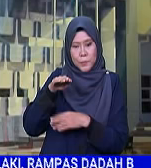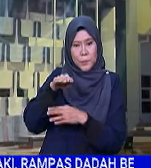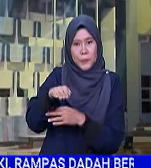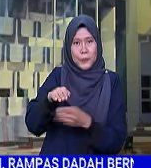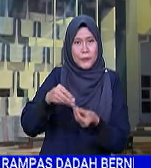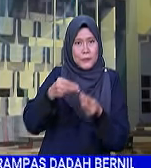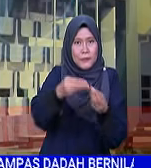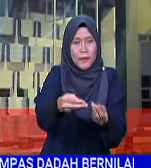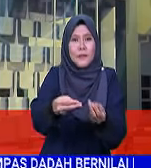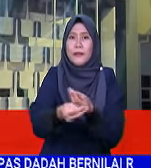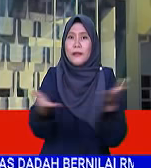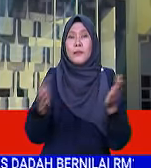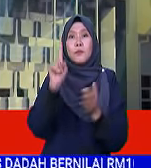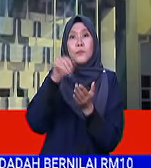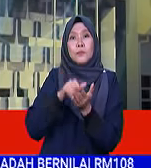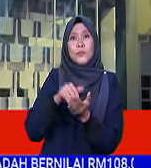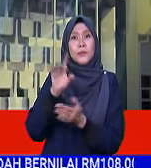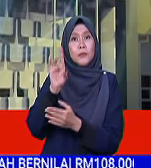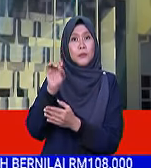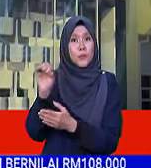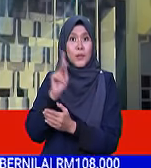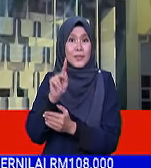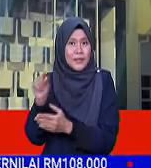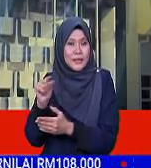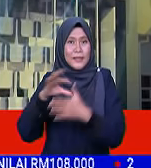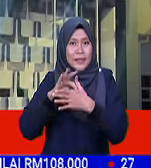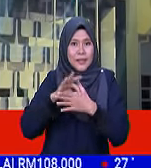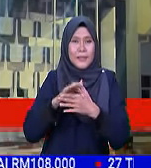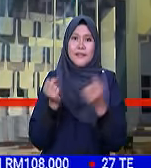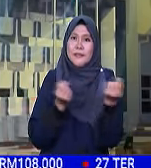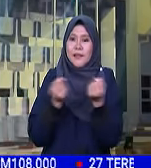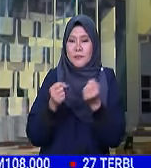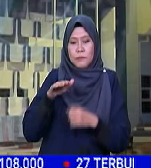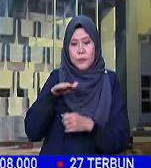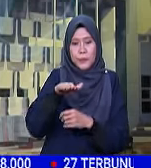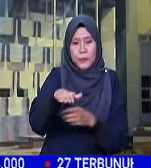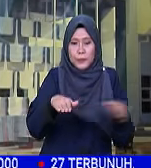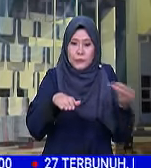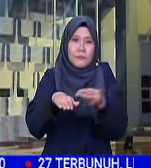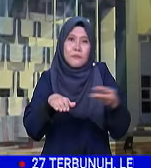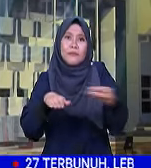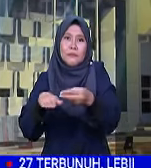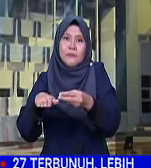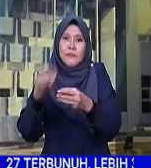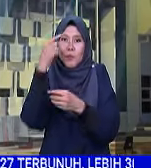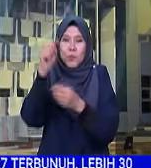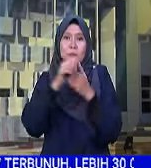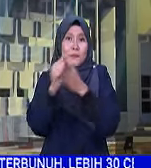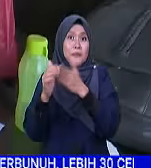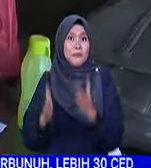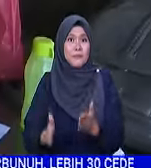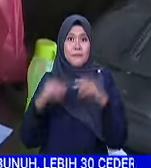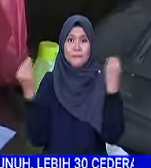efisien. Agihan 1,680 kg daging dibuat secara pandu lalu dengan penyerahan kepada pemimpin masyarakat.